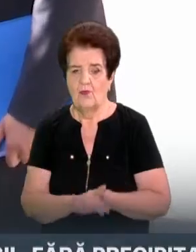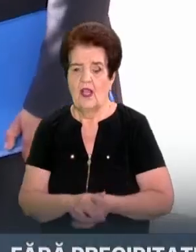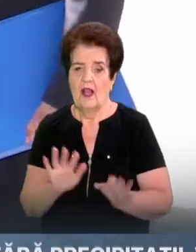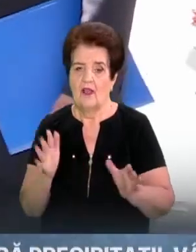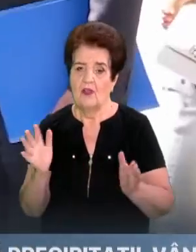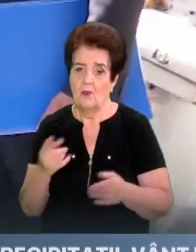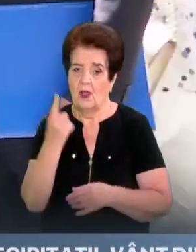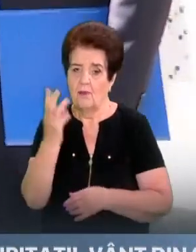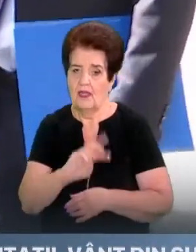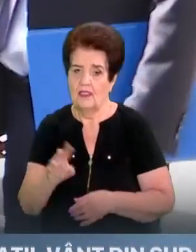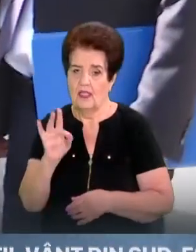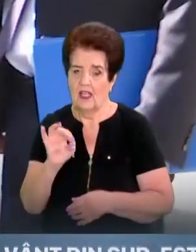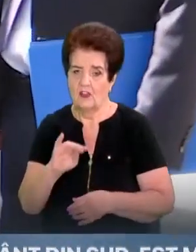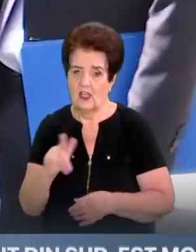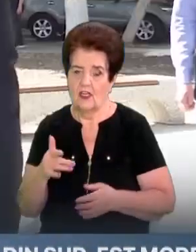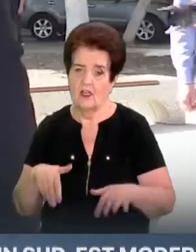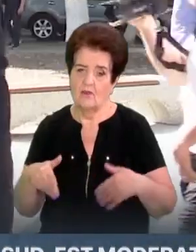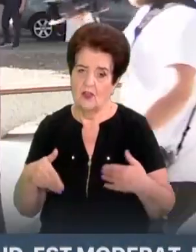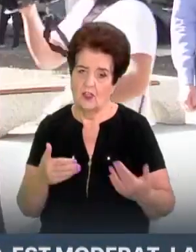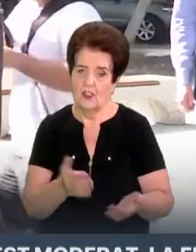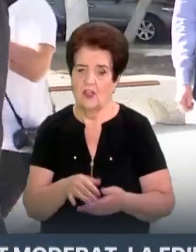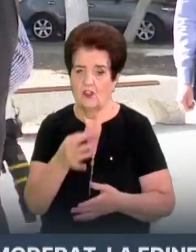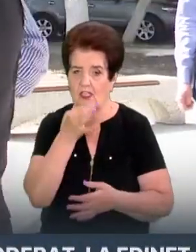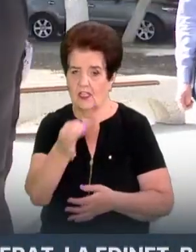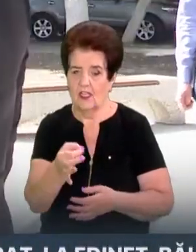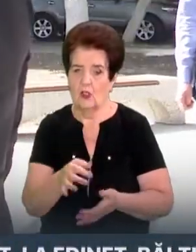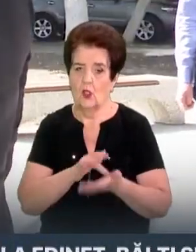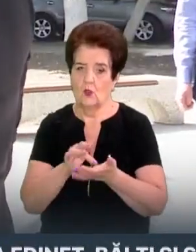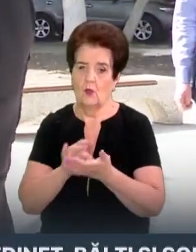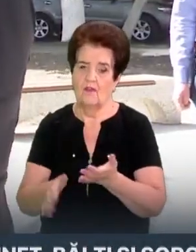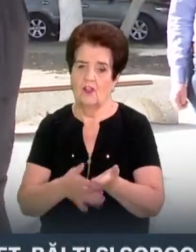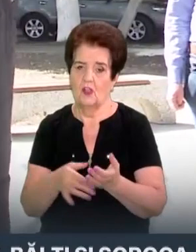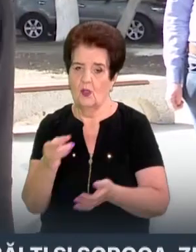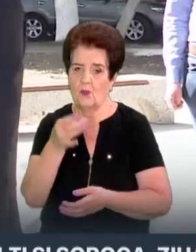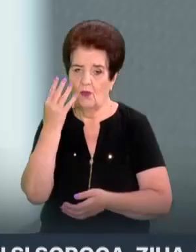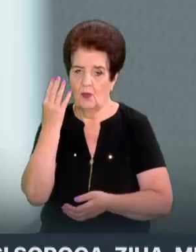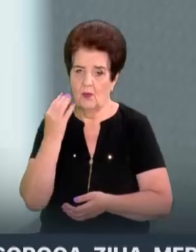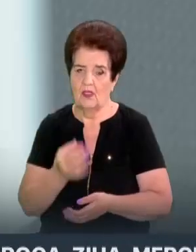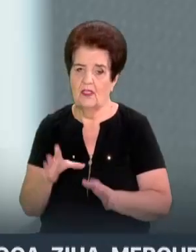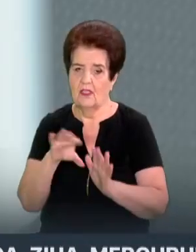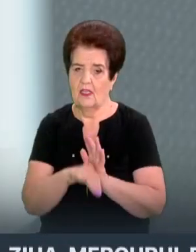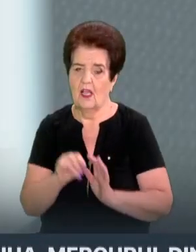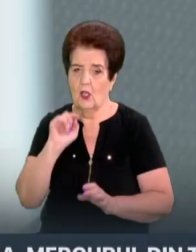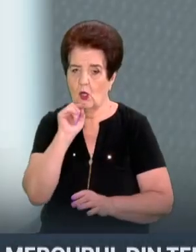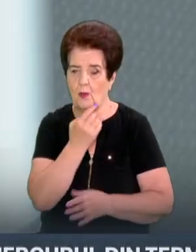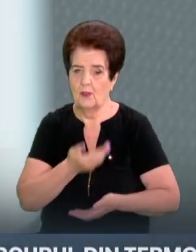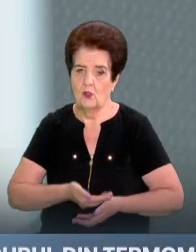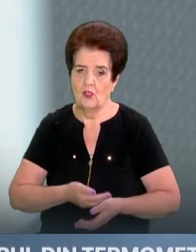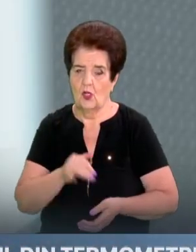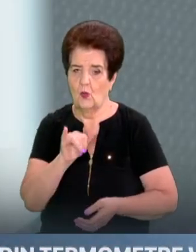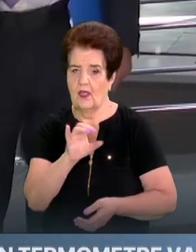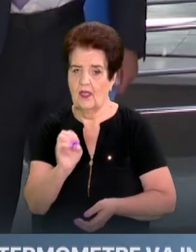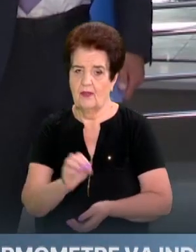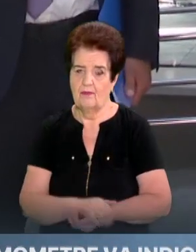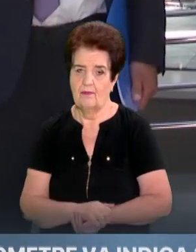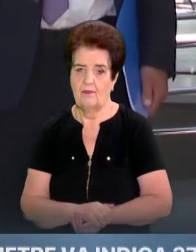eveniment, prim-ministrul Dorin Recean a felicitat unghenenii și a declarat că turismul va ajuta Republica Moldova să se integreze economic și social în Uniunea